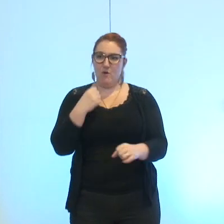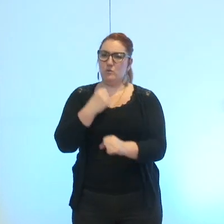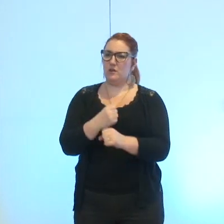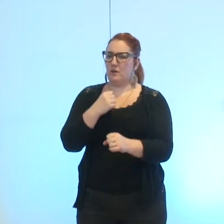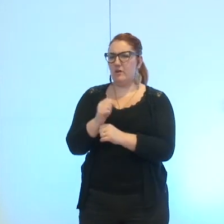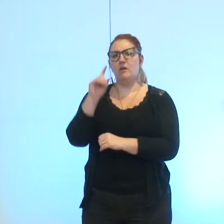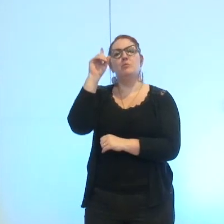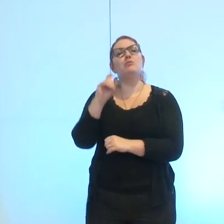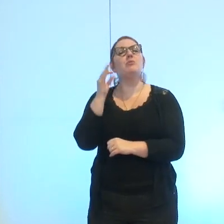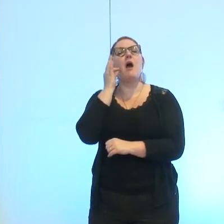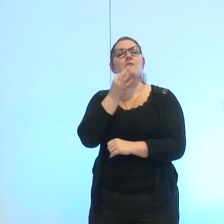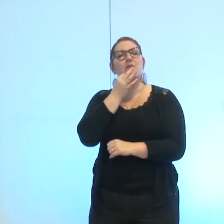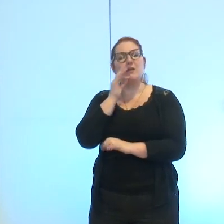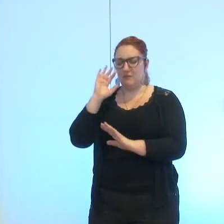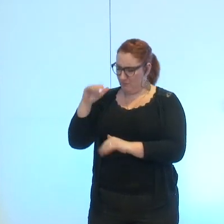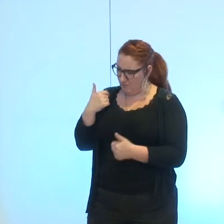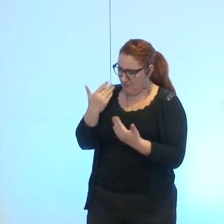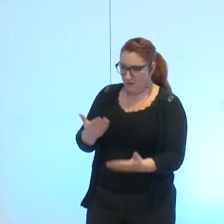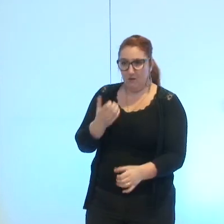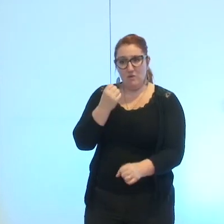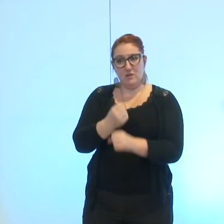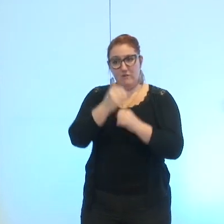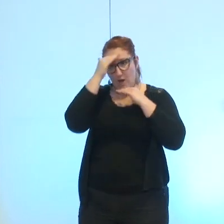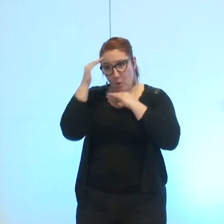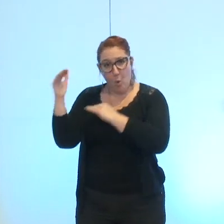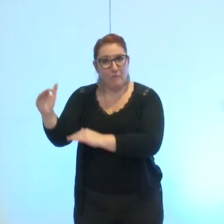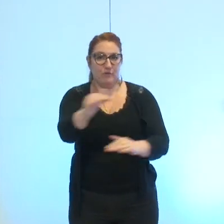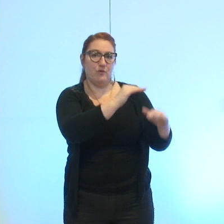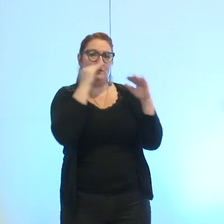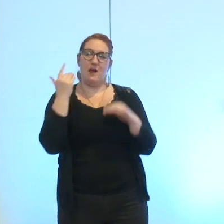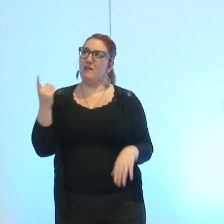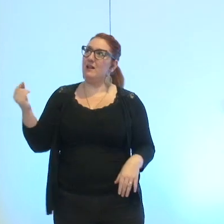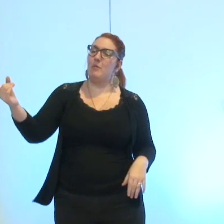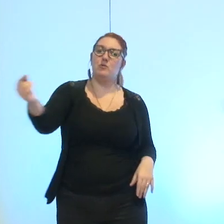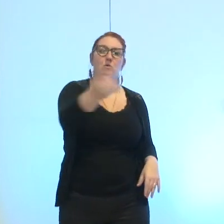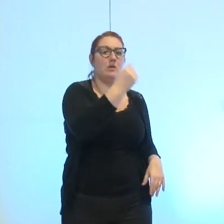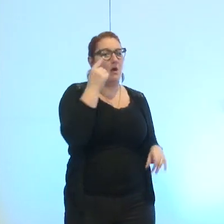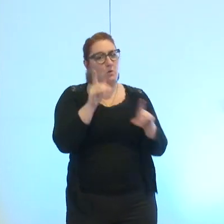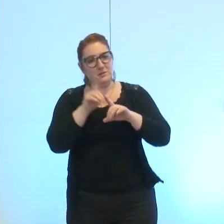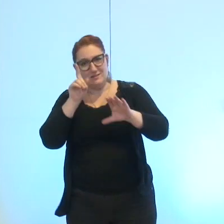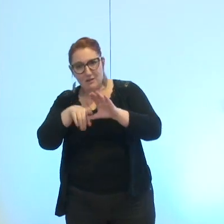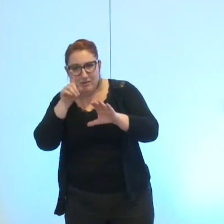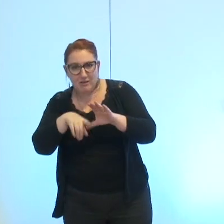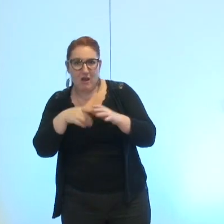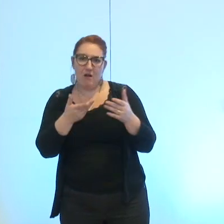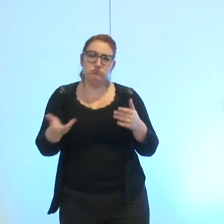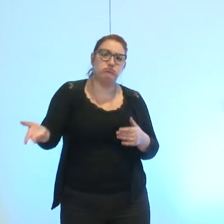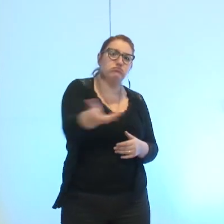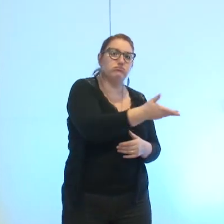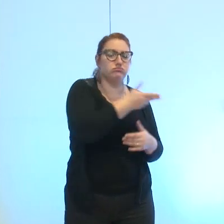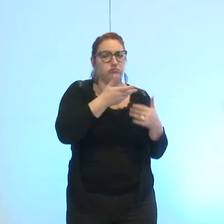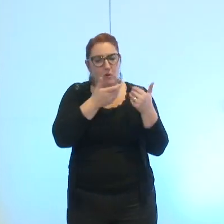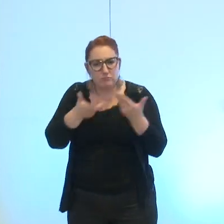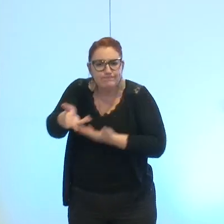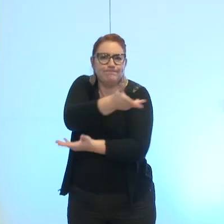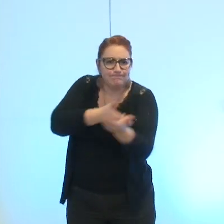d'avril un travail de confiance avec l'ensemble de nos partenaires et les partenaires sociaux qui nous ont permis au travers du